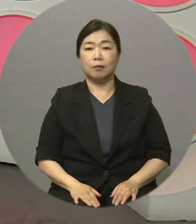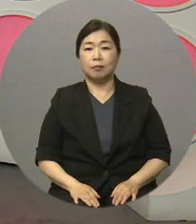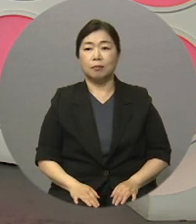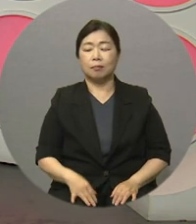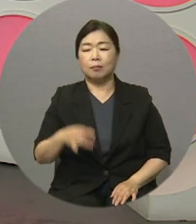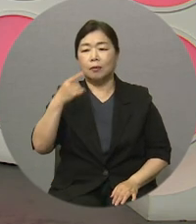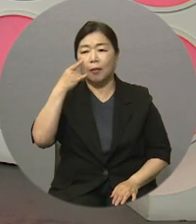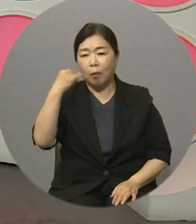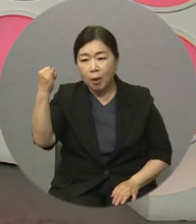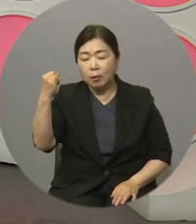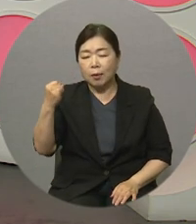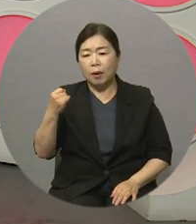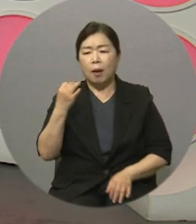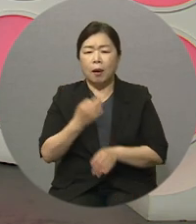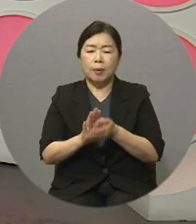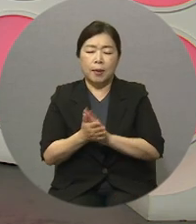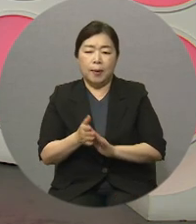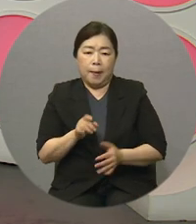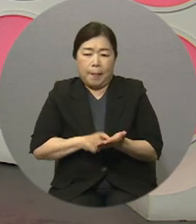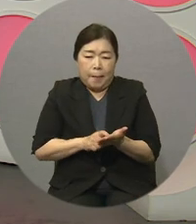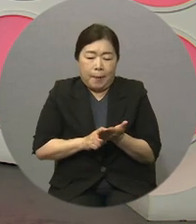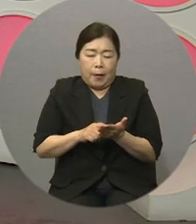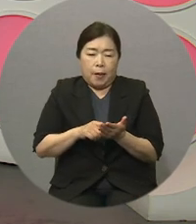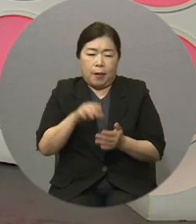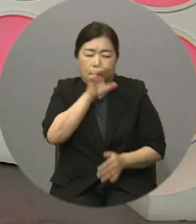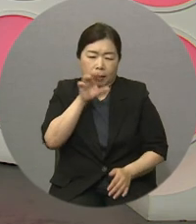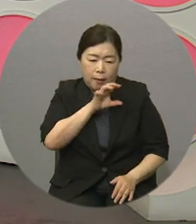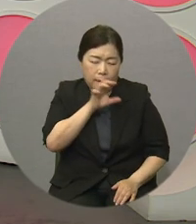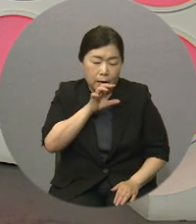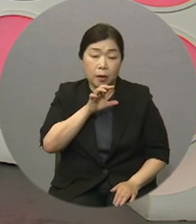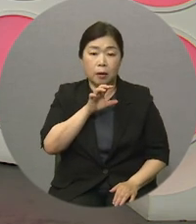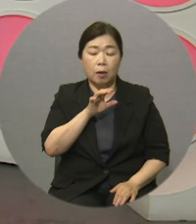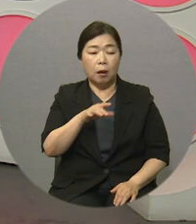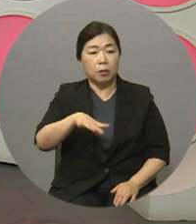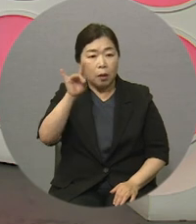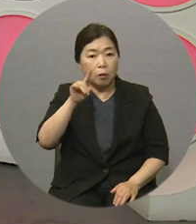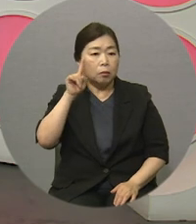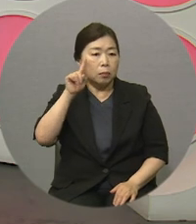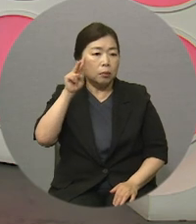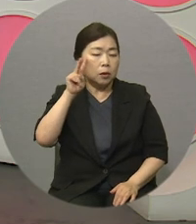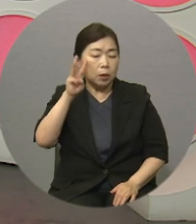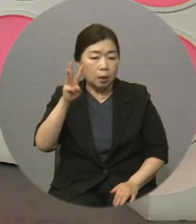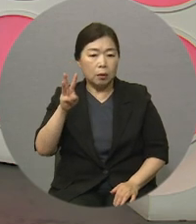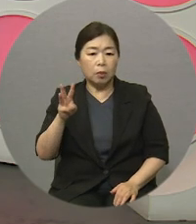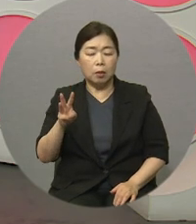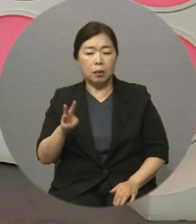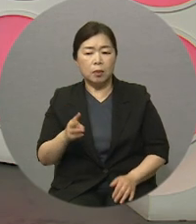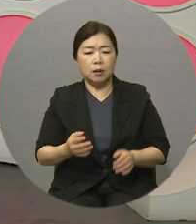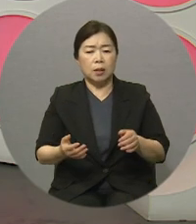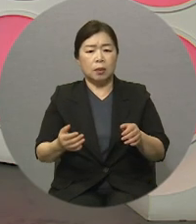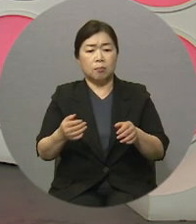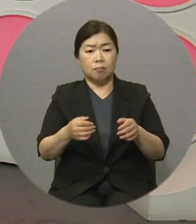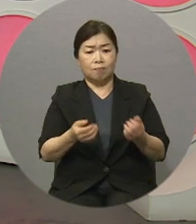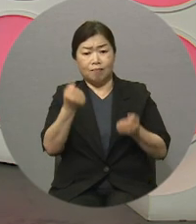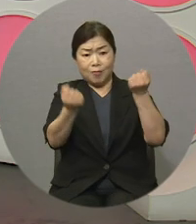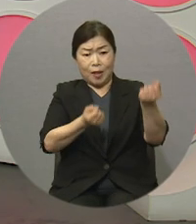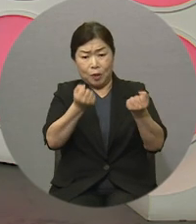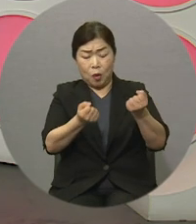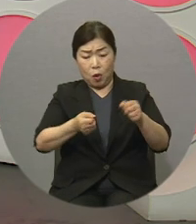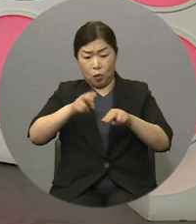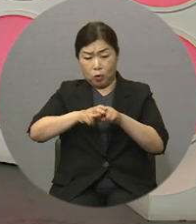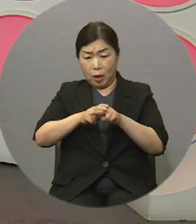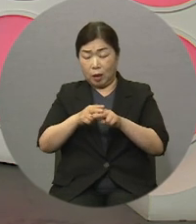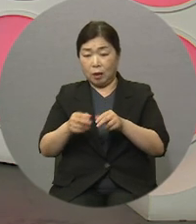엄마는 어쩔 수 없이 속성으로 연습을 했고 처음 사나흘 동안은 짐을 실기는커녕 몸도